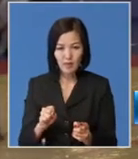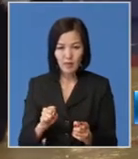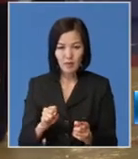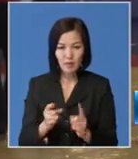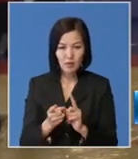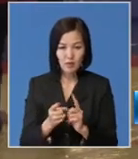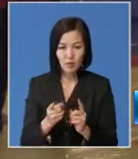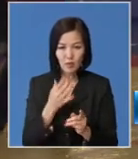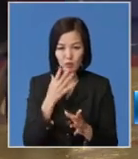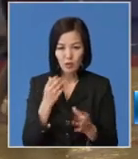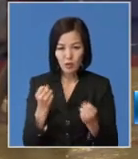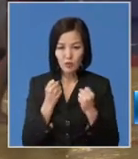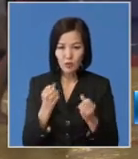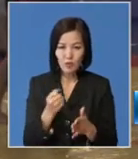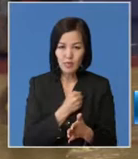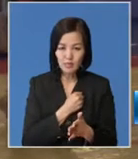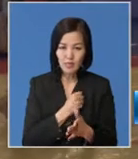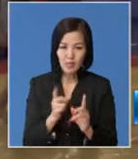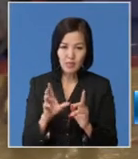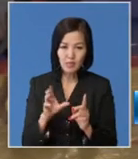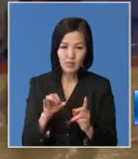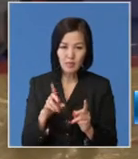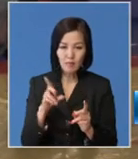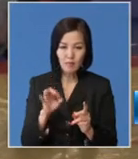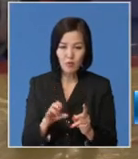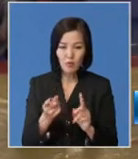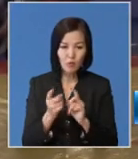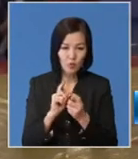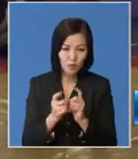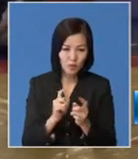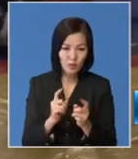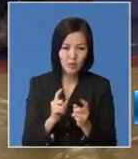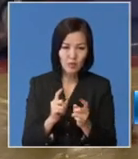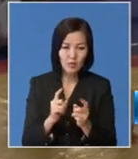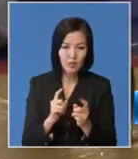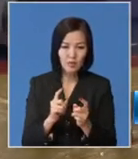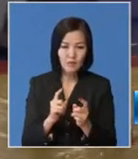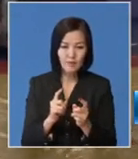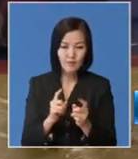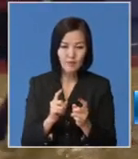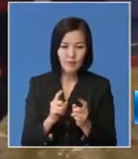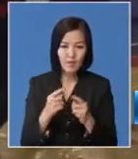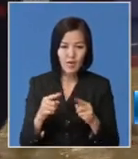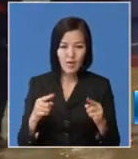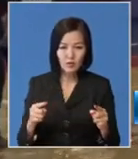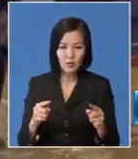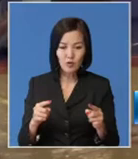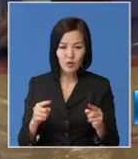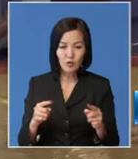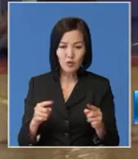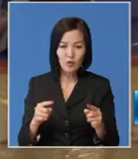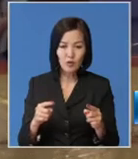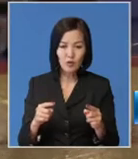жекпе-жек ұлттық спорты бар, әскери самбо спортынан бар, самбо күресіне және қоян қолтық дейміз ғой, жаңа рукопашка спорт